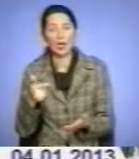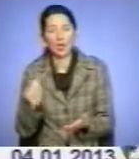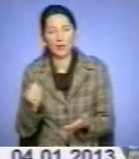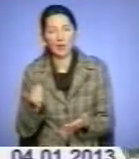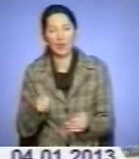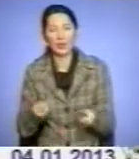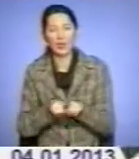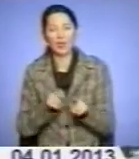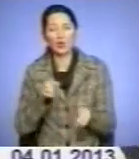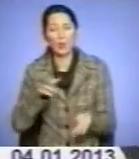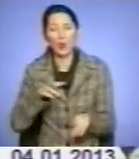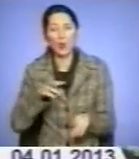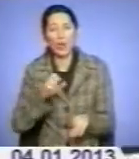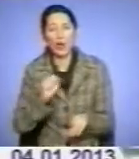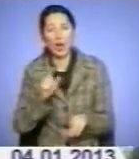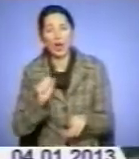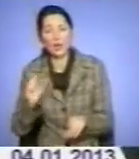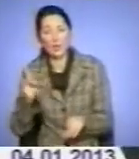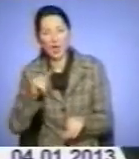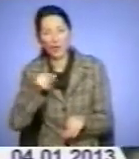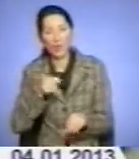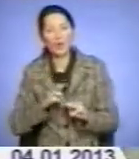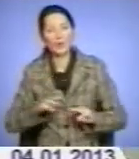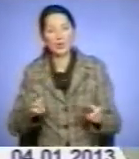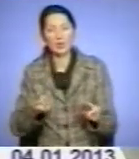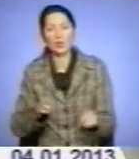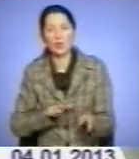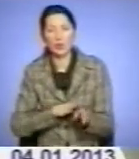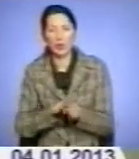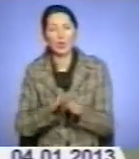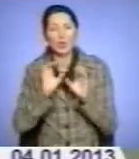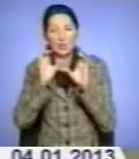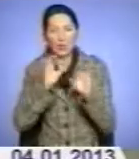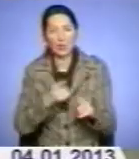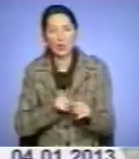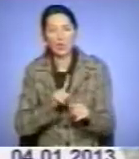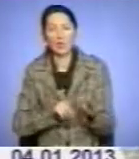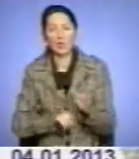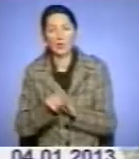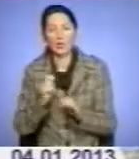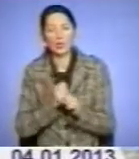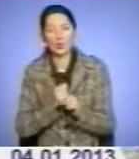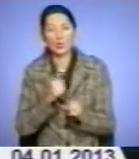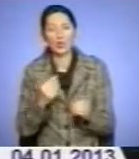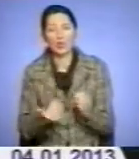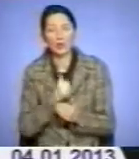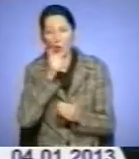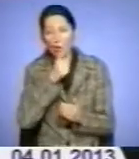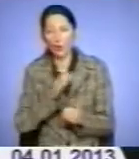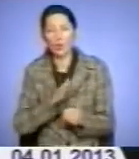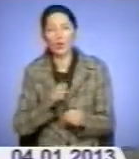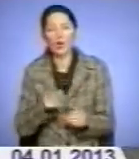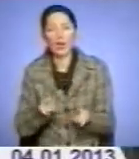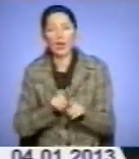Водночас Микола Азаров вимагає від міністрів неухильно дотримуватися законів, які задіяли від початку року, щоб не було як із законом про екстрену